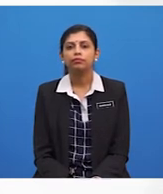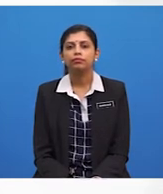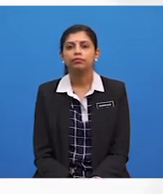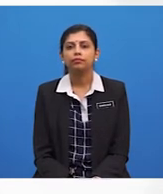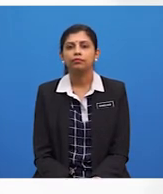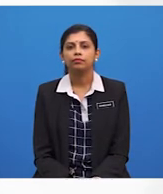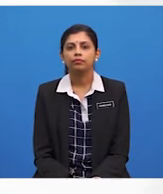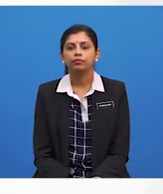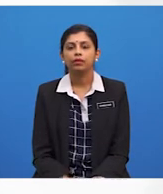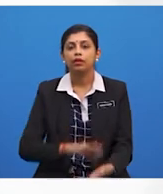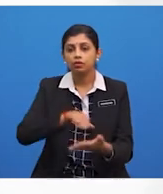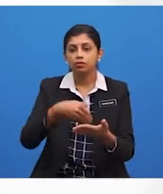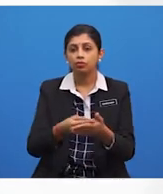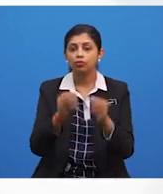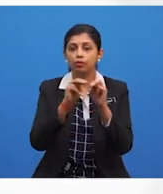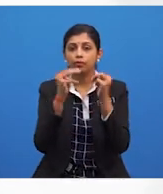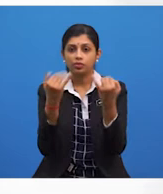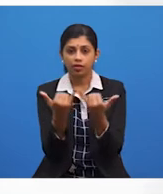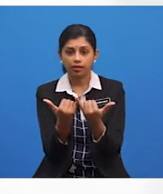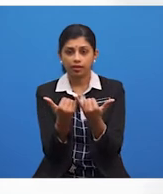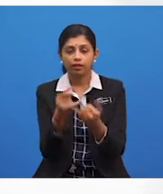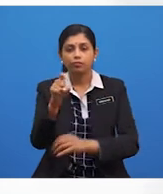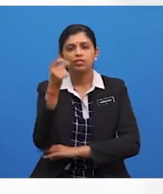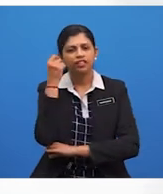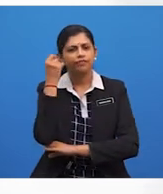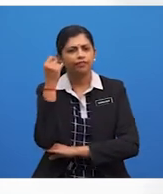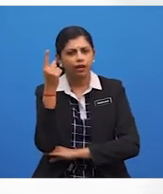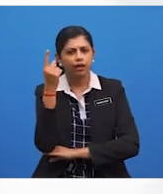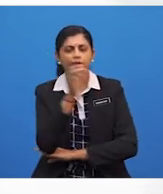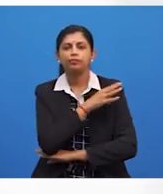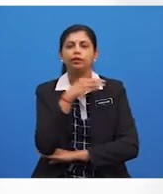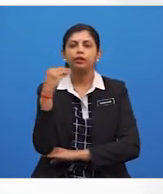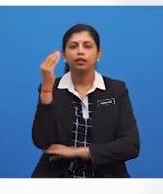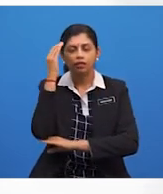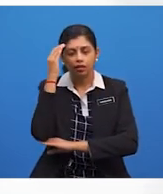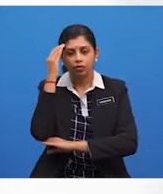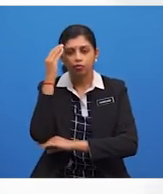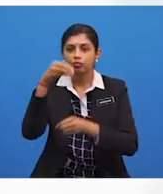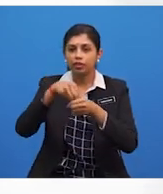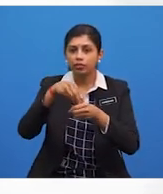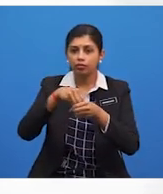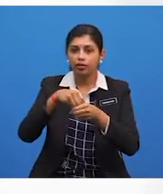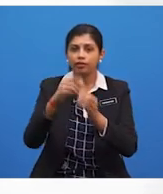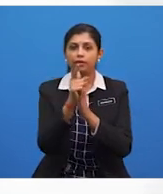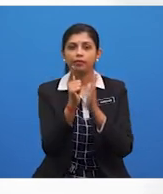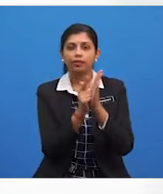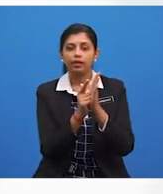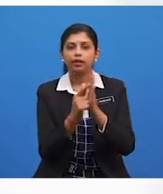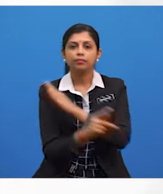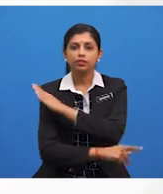Justeru, seluruh lapisan masyarakat haruslah memahami dan menghayati kandungan